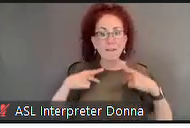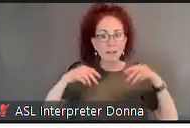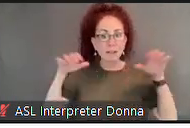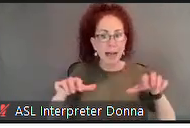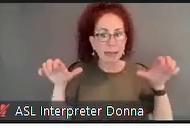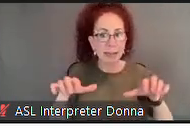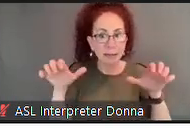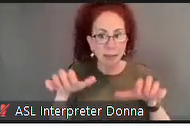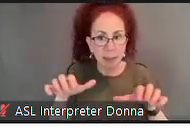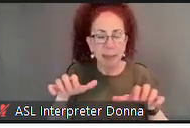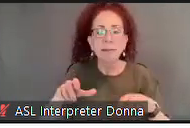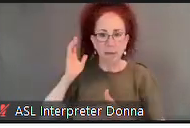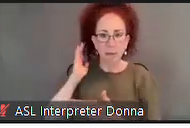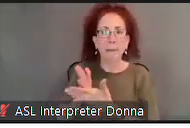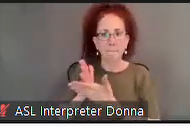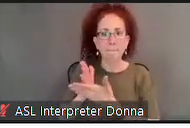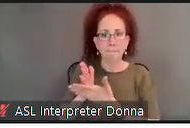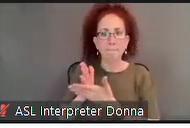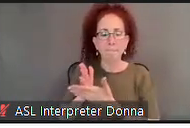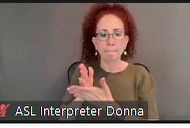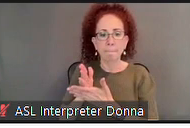会僵硬，会痉挛。